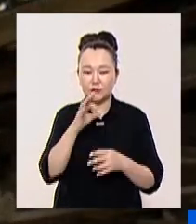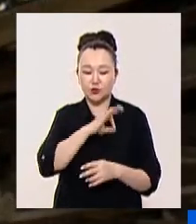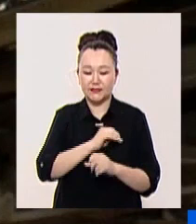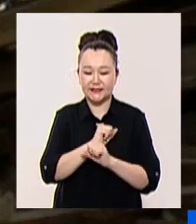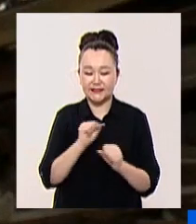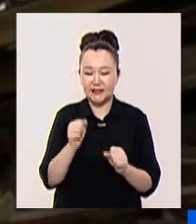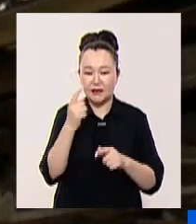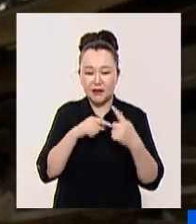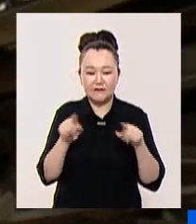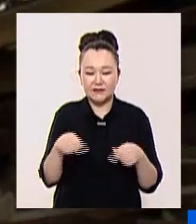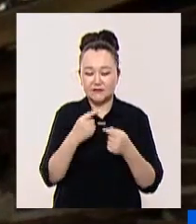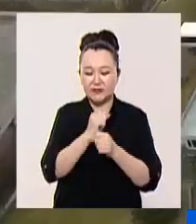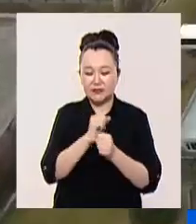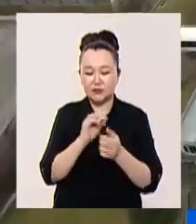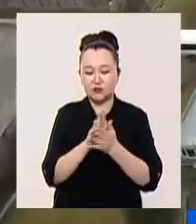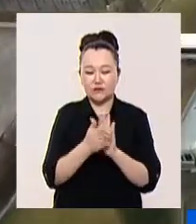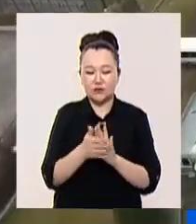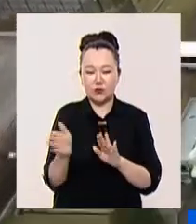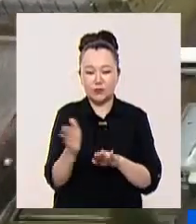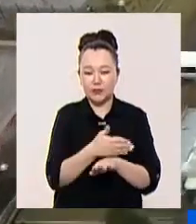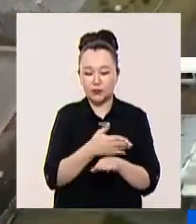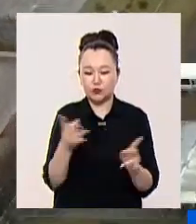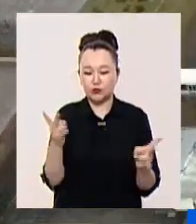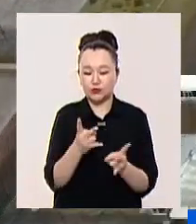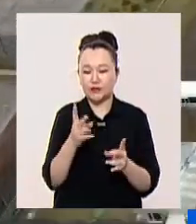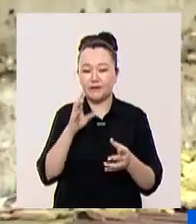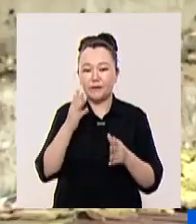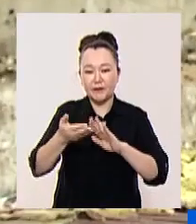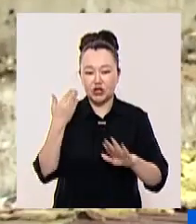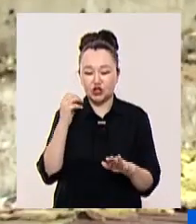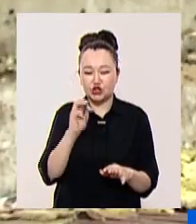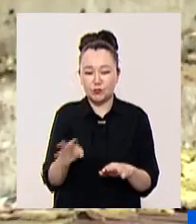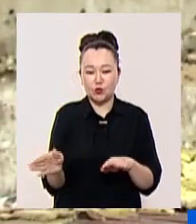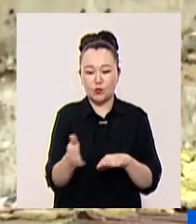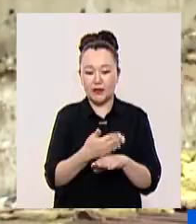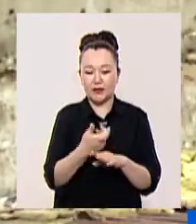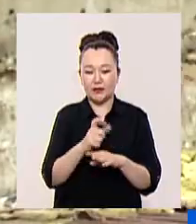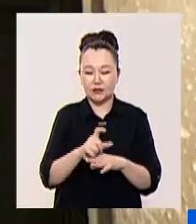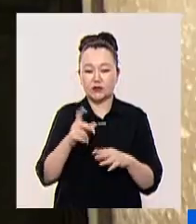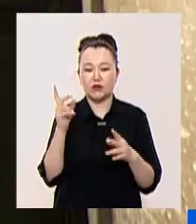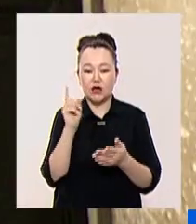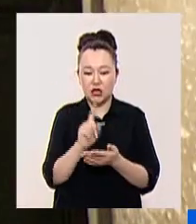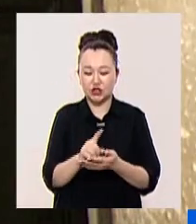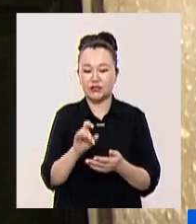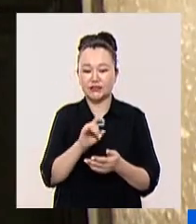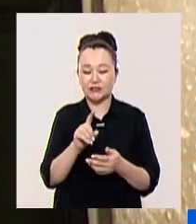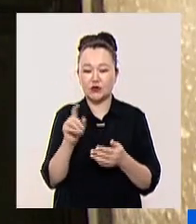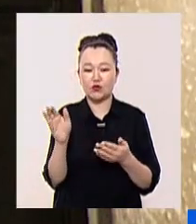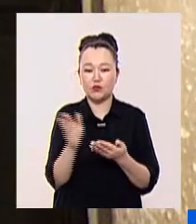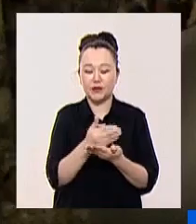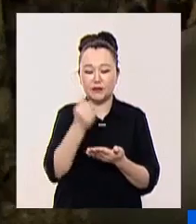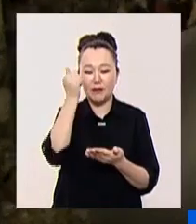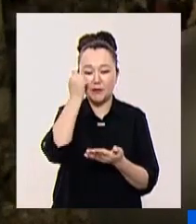выселять тоже сложно будет в этих условиях. Эксперты отмечают, что прежде чем сносить резиденцию, ее должны вывести из реестра